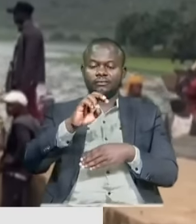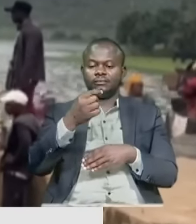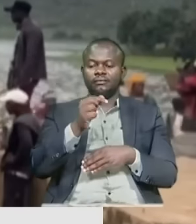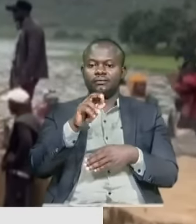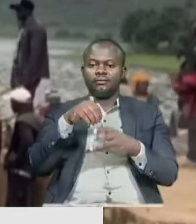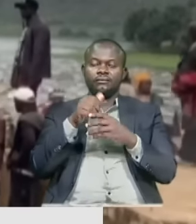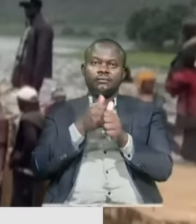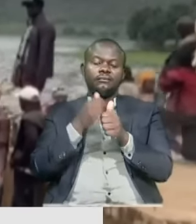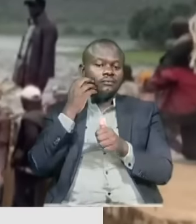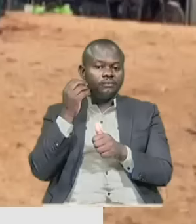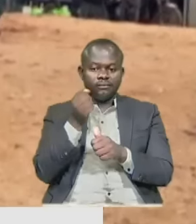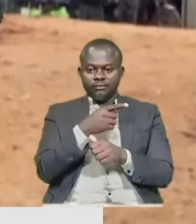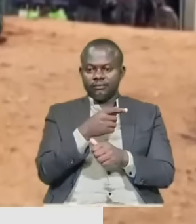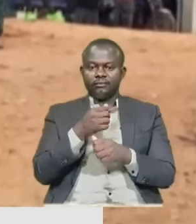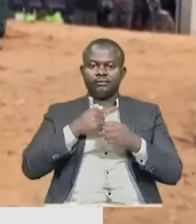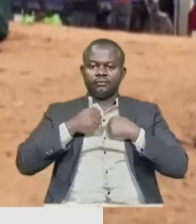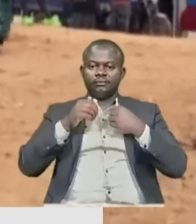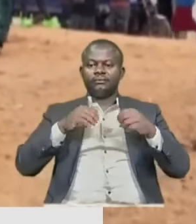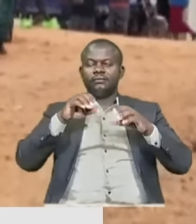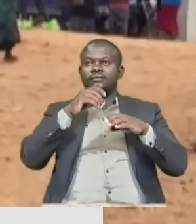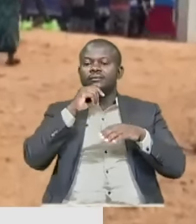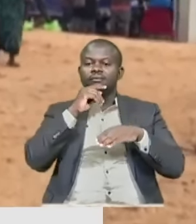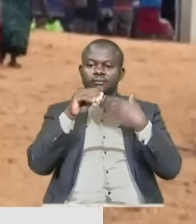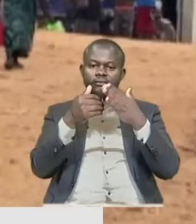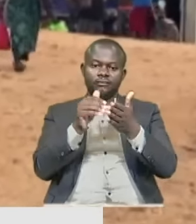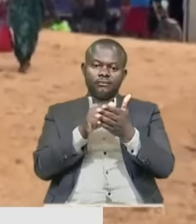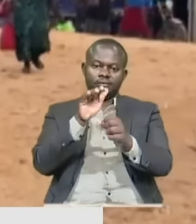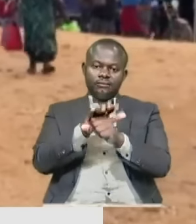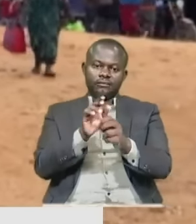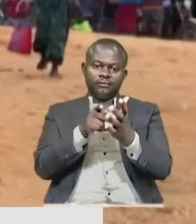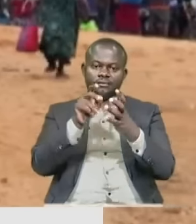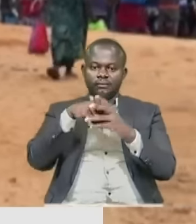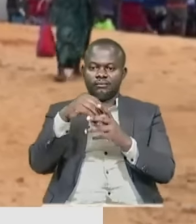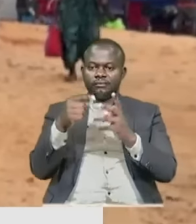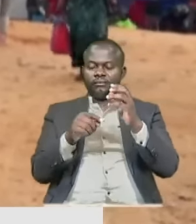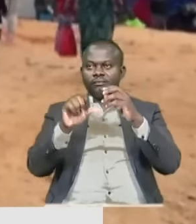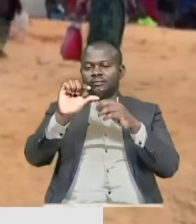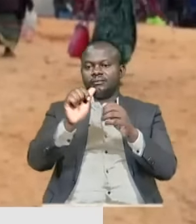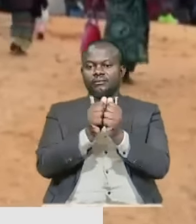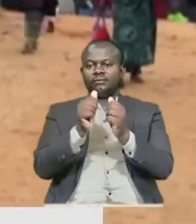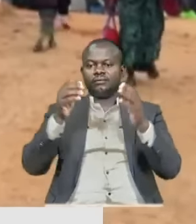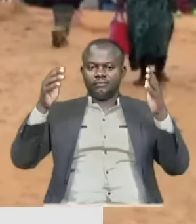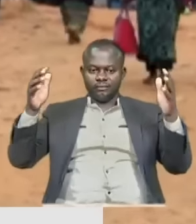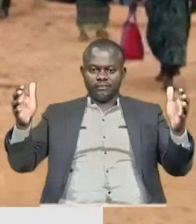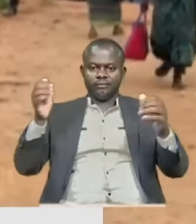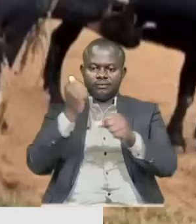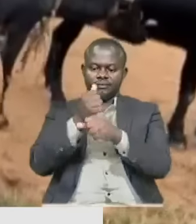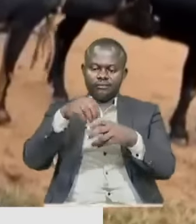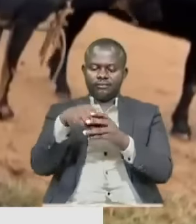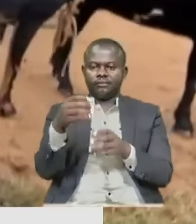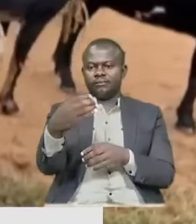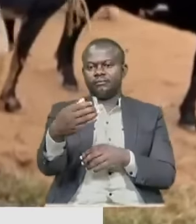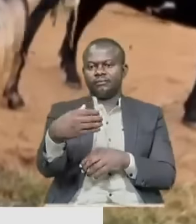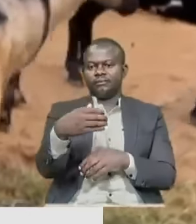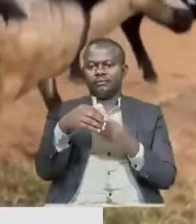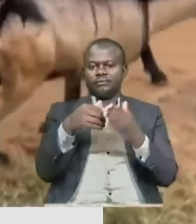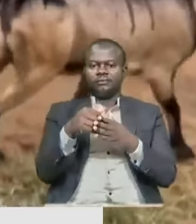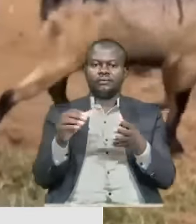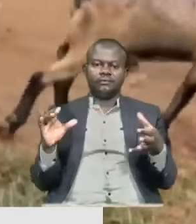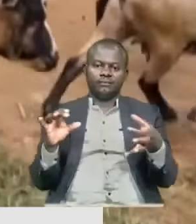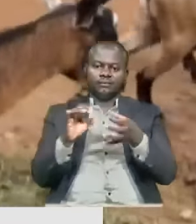wa gatatu n'abanyarwanda ndetse n'abanyekongo akenshi bariguramo amatungo magufi n'amaremare rikorerwamo na cooperative